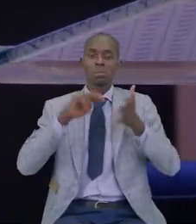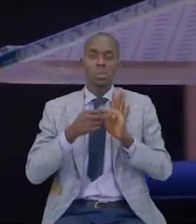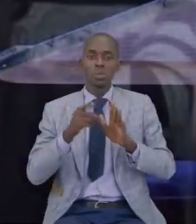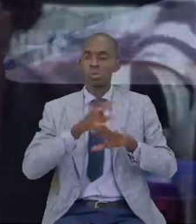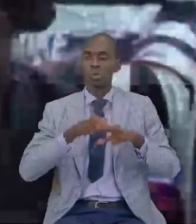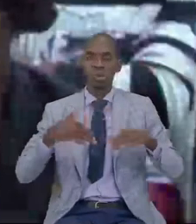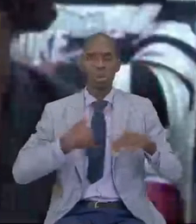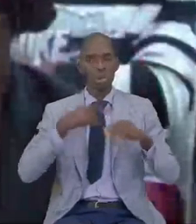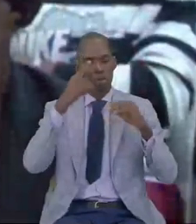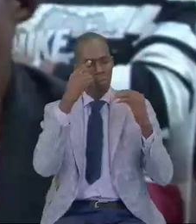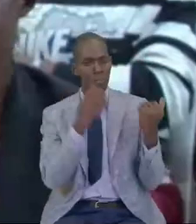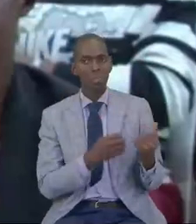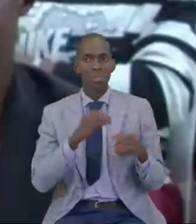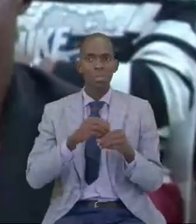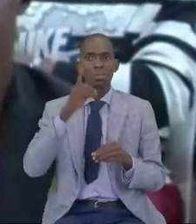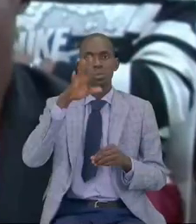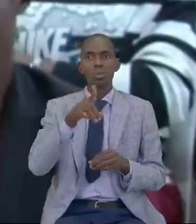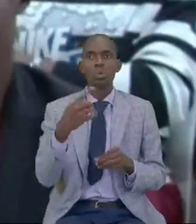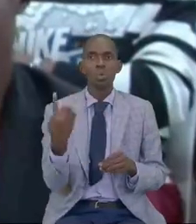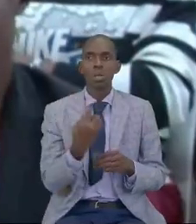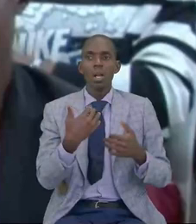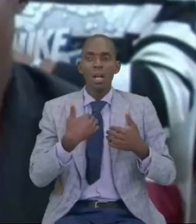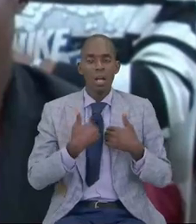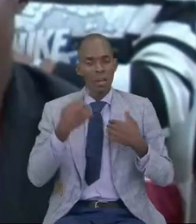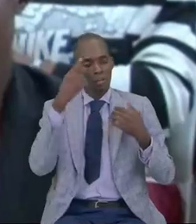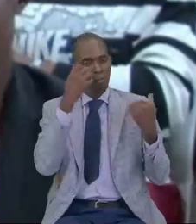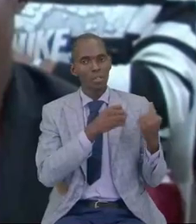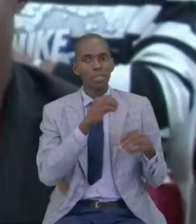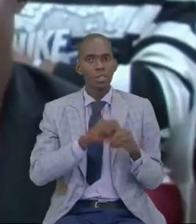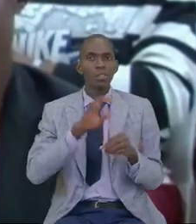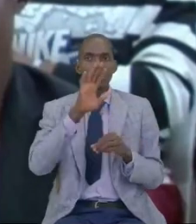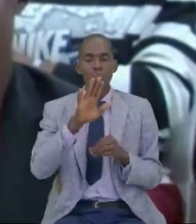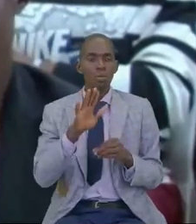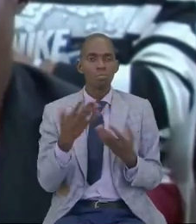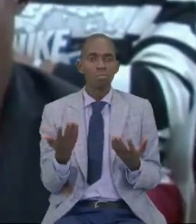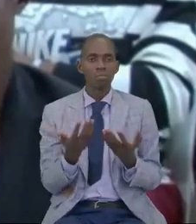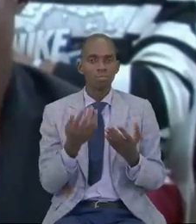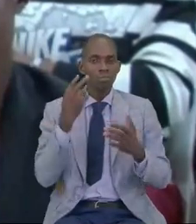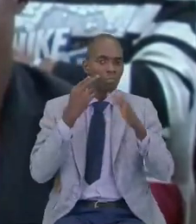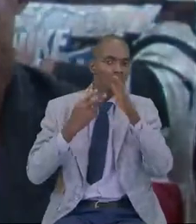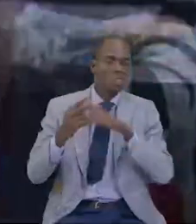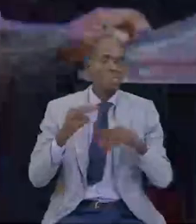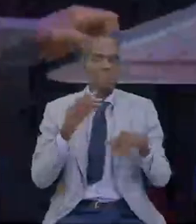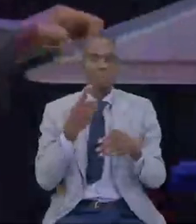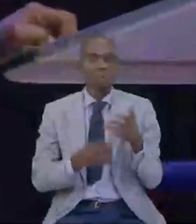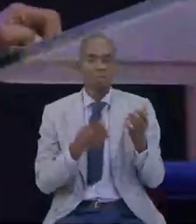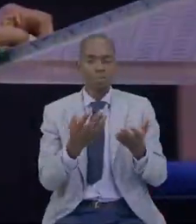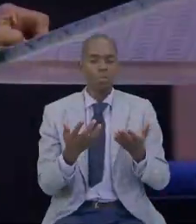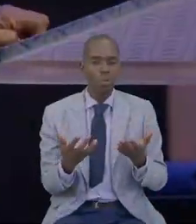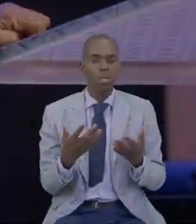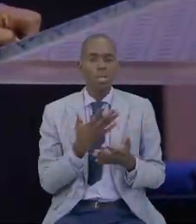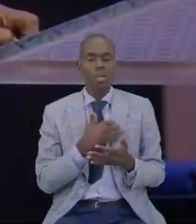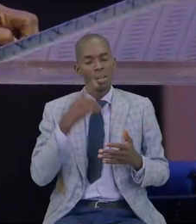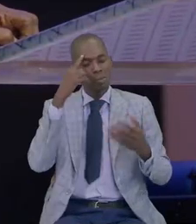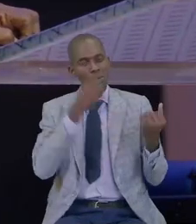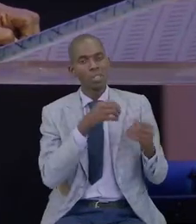ta vision. Tu as seulement la foi en tes désirs. La foi en ce que tu cherches. Et à cause de la